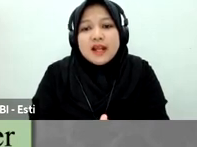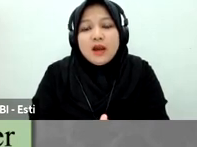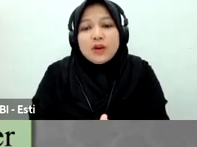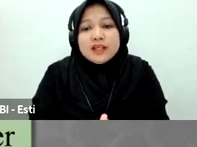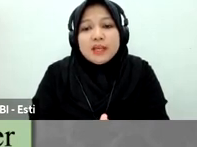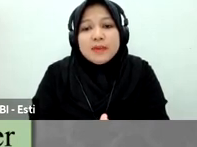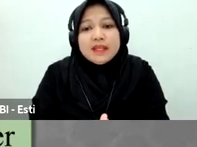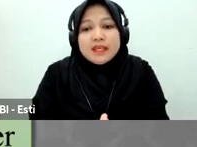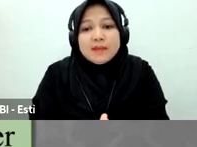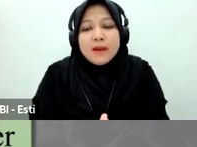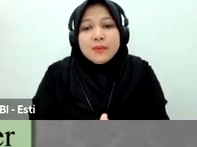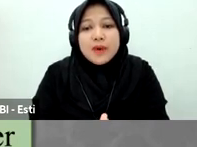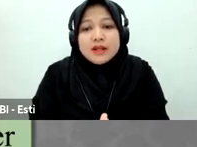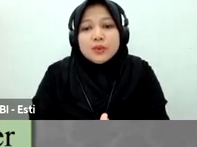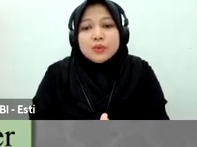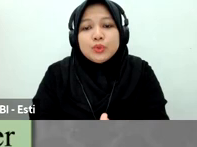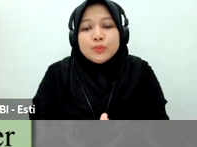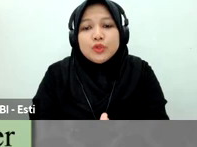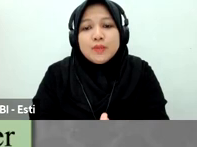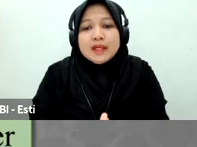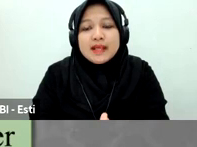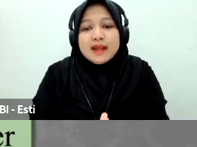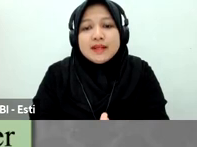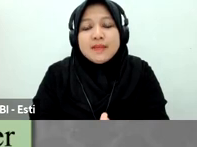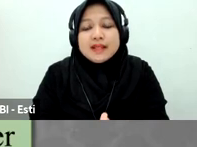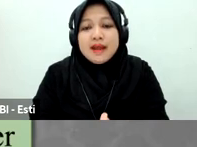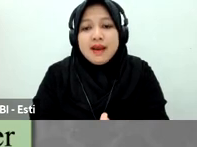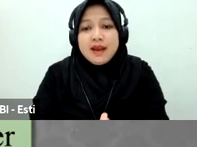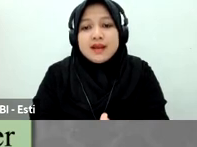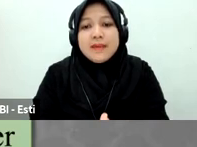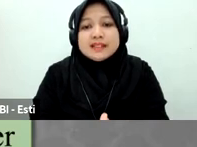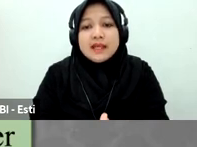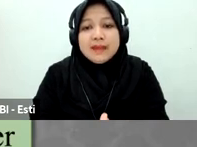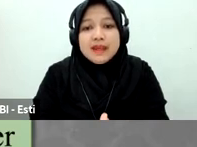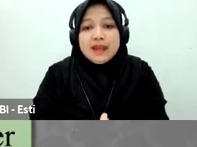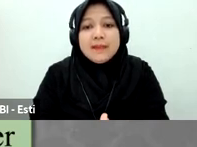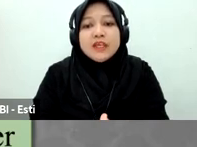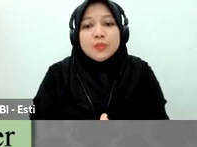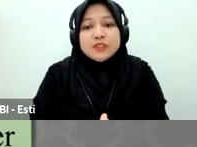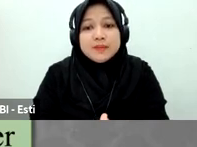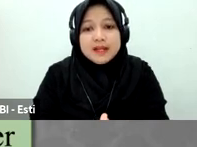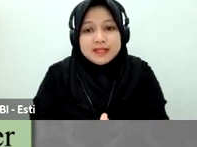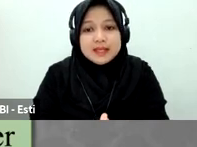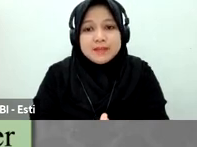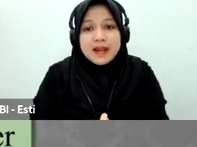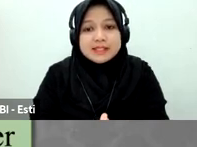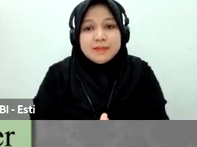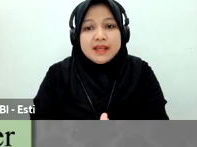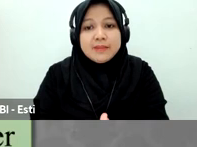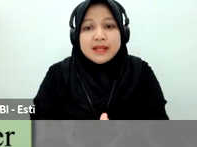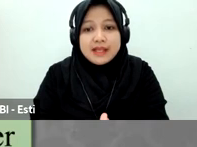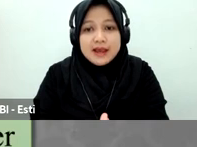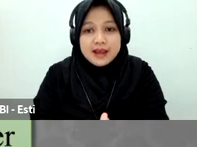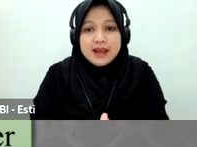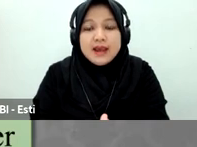isyarat adalah orang yang memiliki kemampuan untuk mencuri Bahasakan dari bahasa a-kembar hasabi Begitupun sebaliknya dari